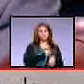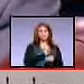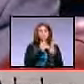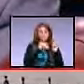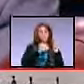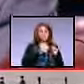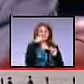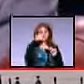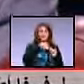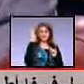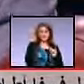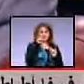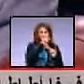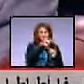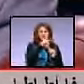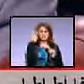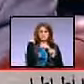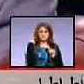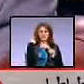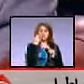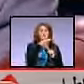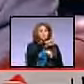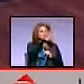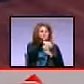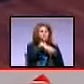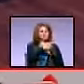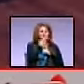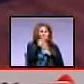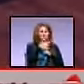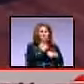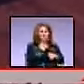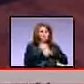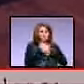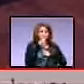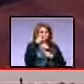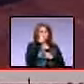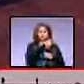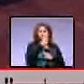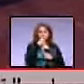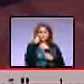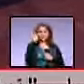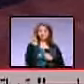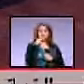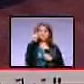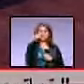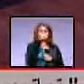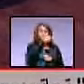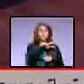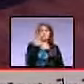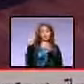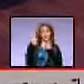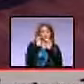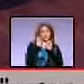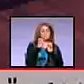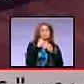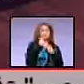مصر في الفترة دي، ان كان في تلفيق بيتم الناس كتير جدا من تهم نتيجة ان في القوي اللي عنده السلطة والضعيف اللي ما عندوش سند وما